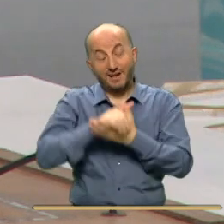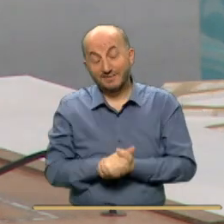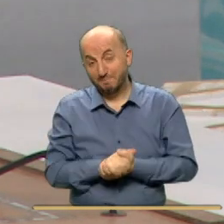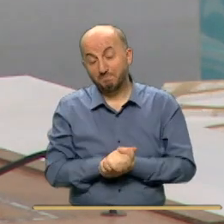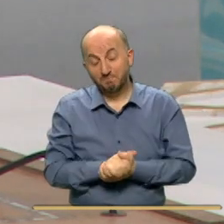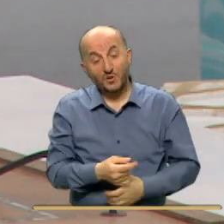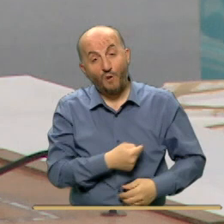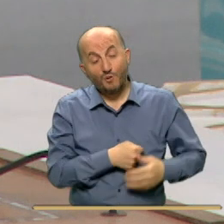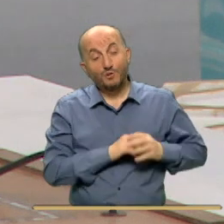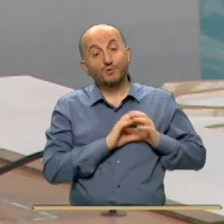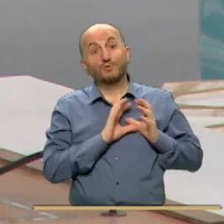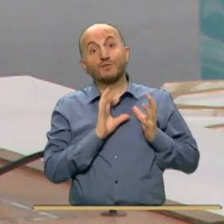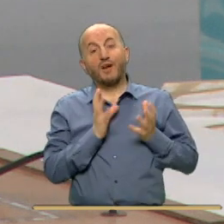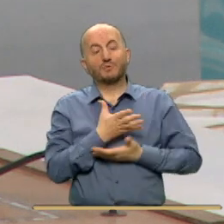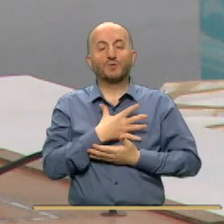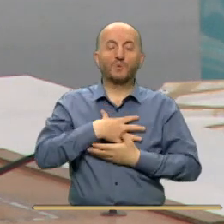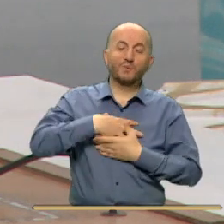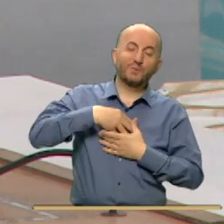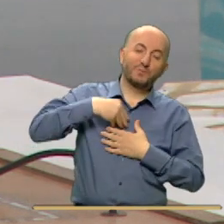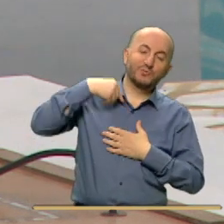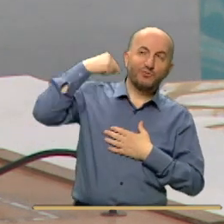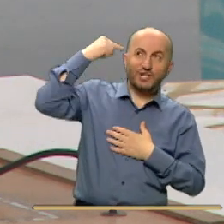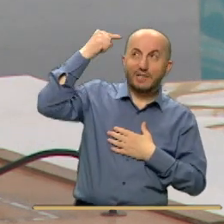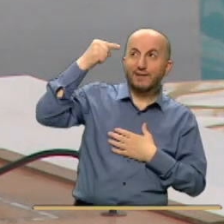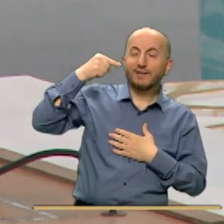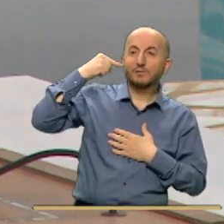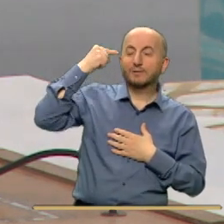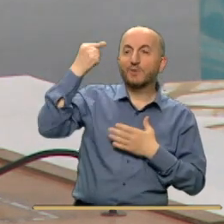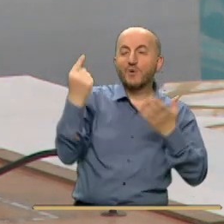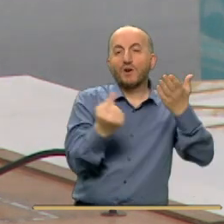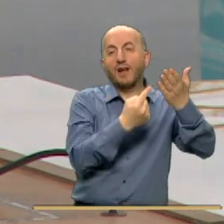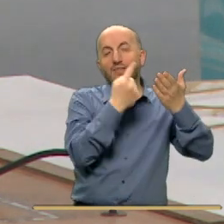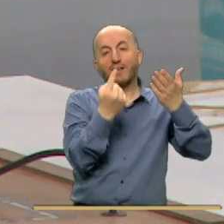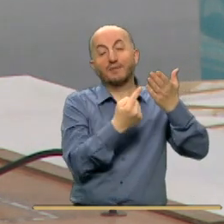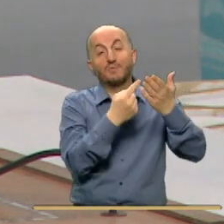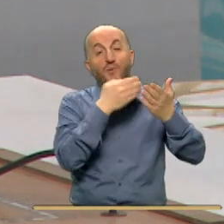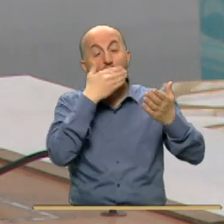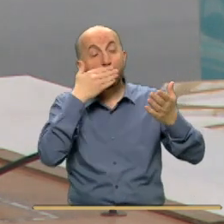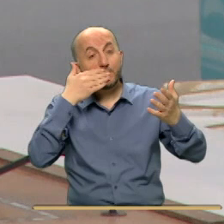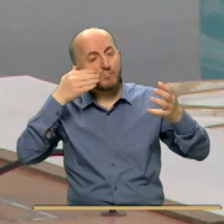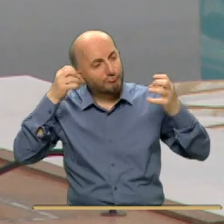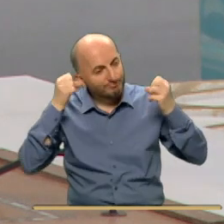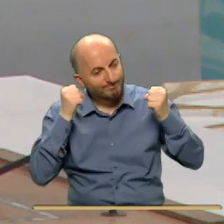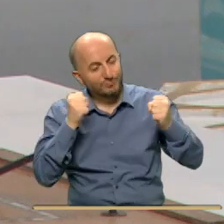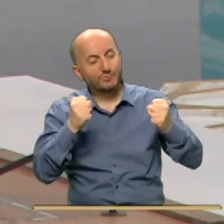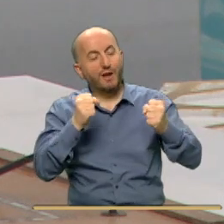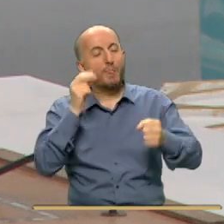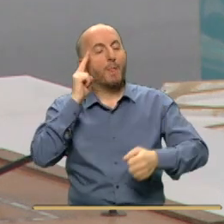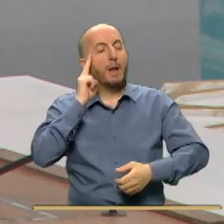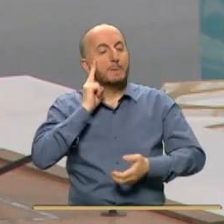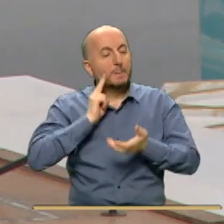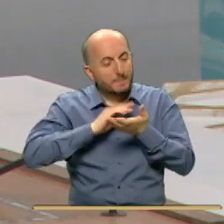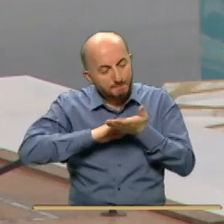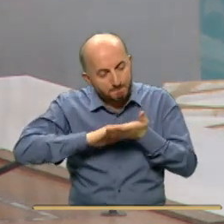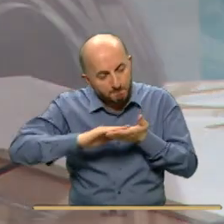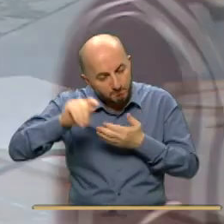için gönül dünyamızı, ruhumuzu, fikirlerimizi Kur'an-ı Kerim'le ve oruç ibadetiyle tertemiz